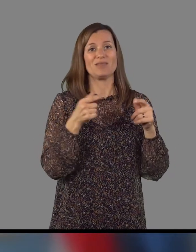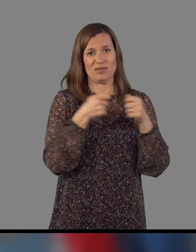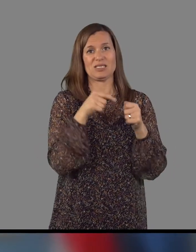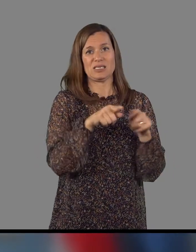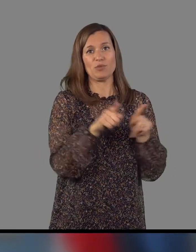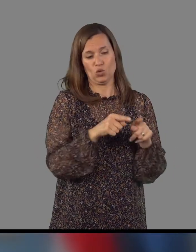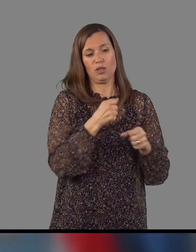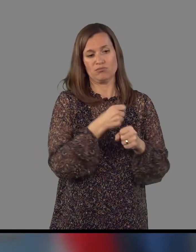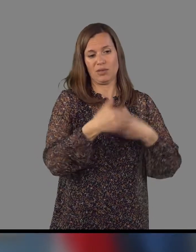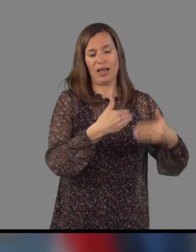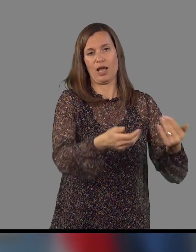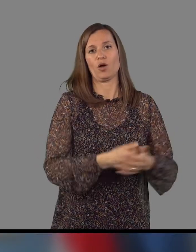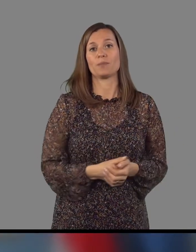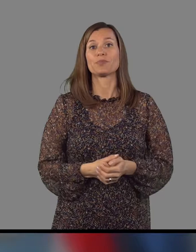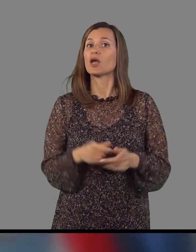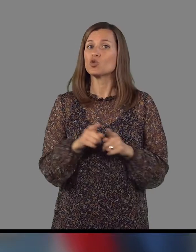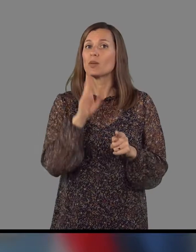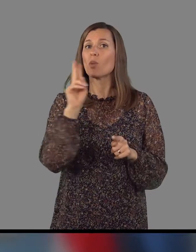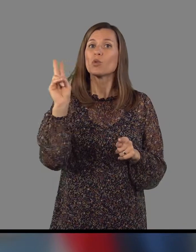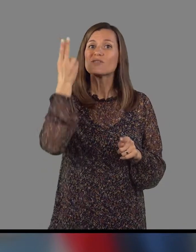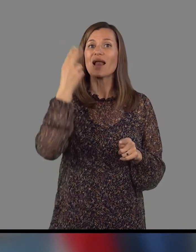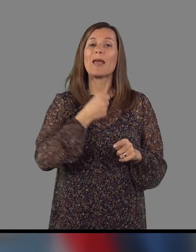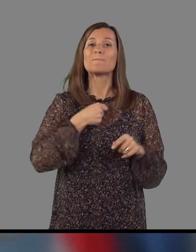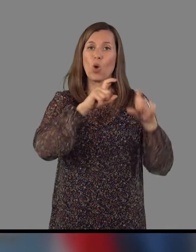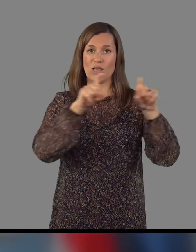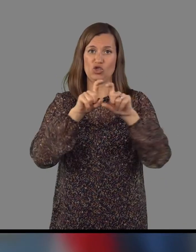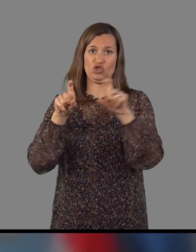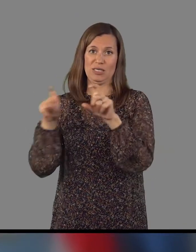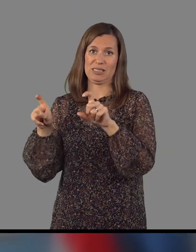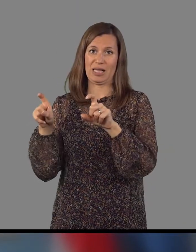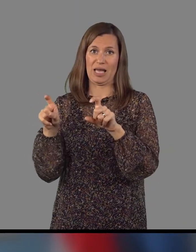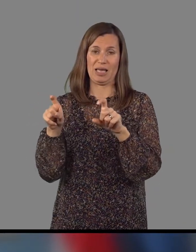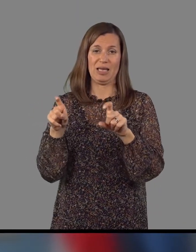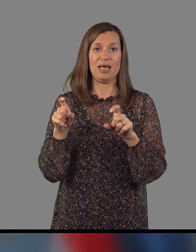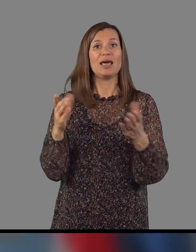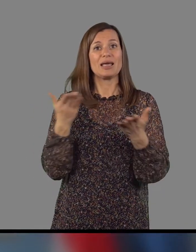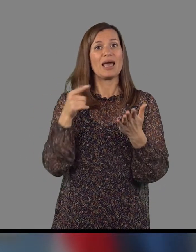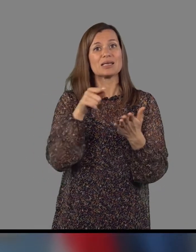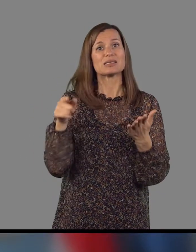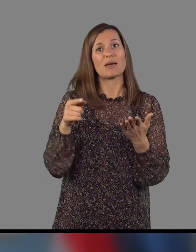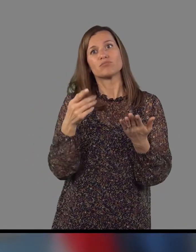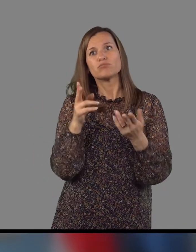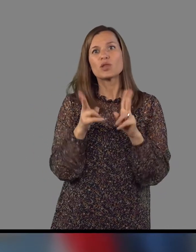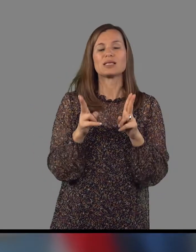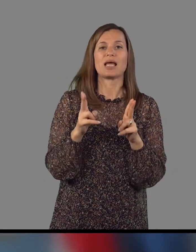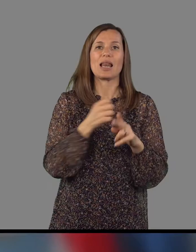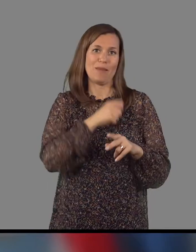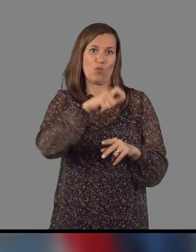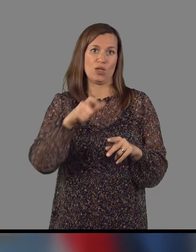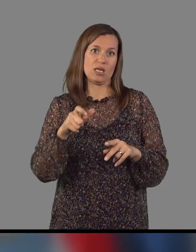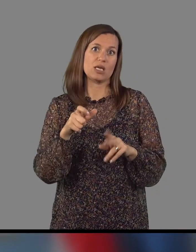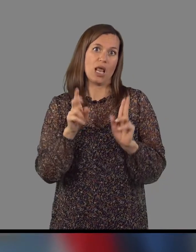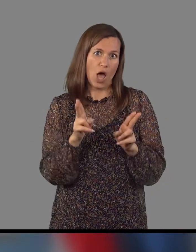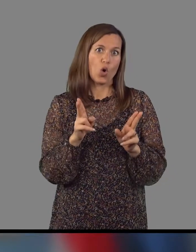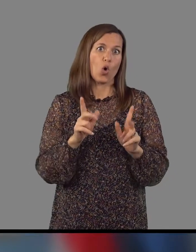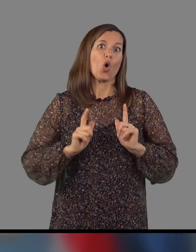njimi tudi postopajo. Prav tako bomo pozvali bolnišnice, kjer bi se potencialni bolniki lahko